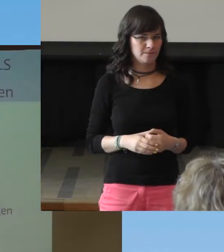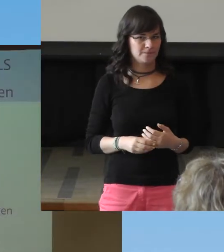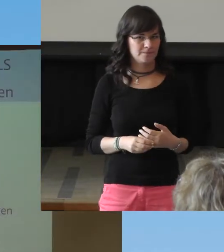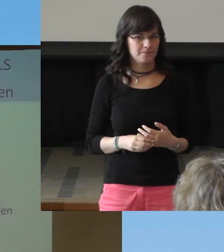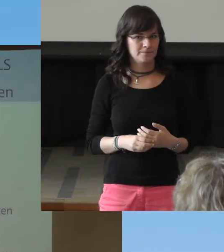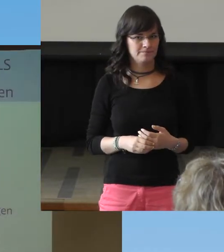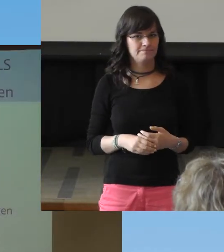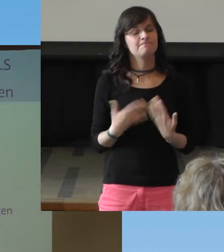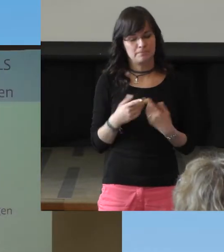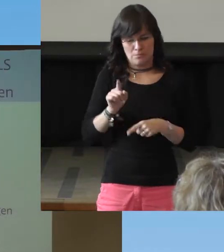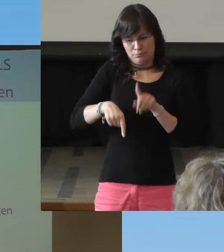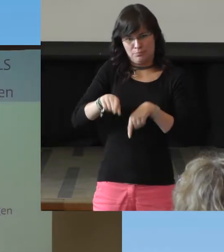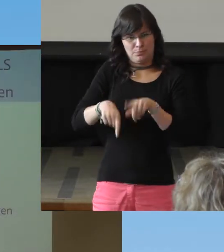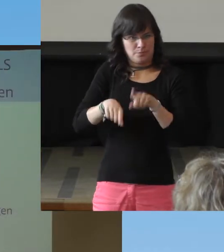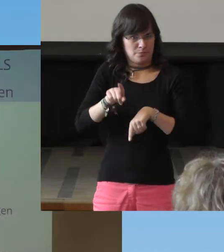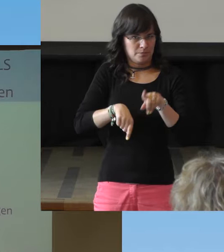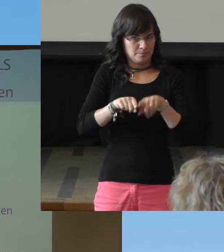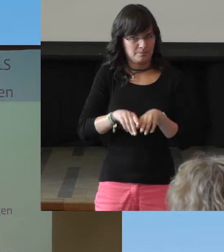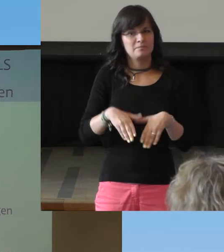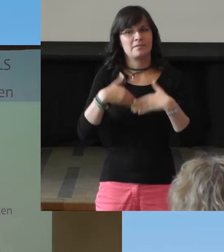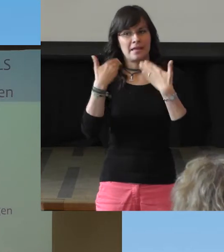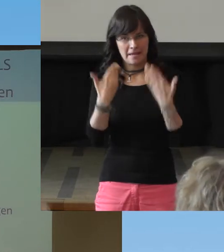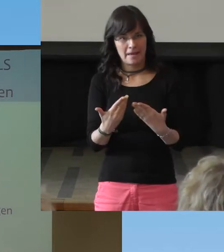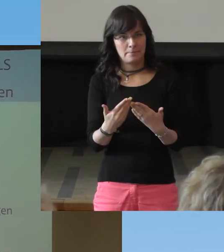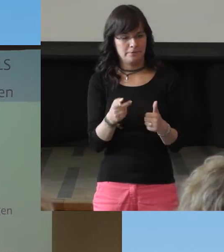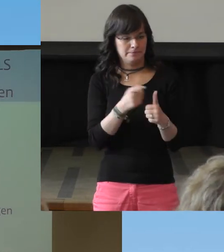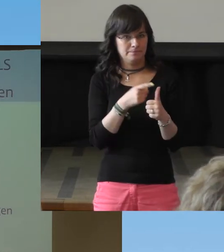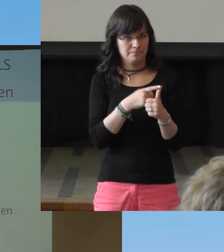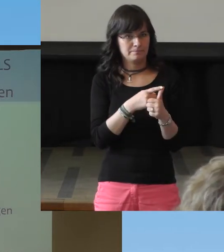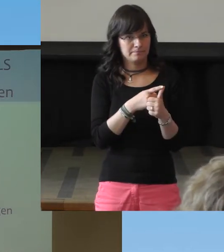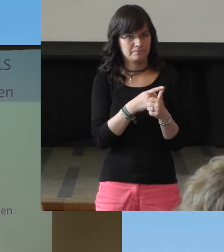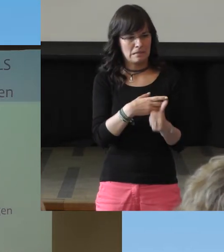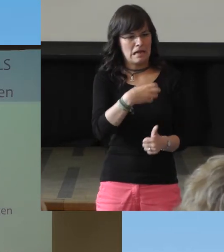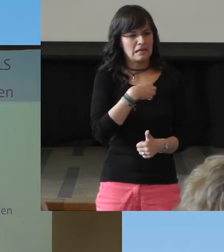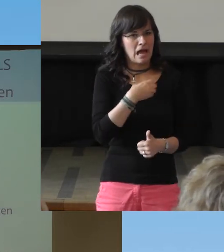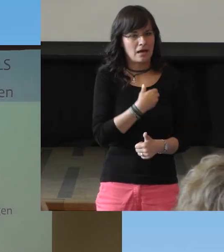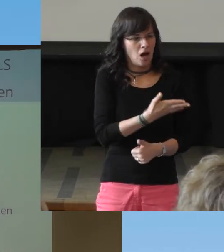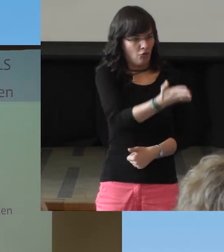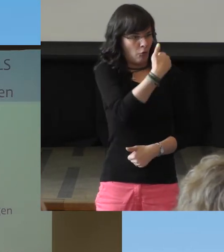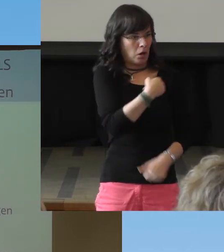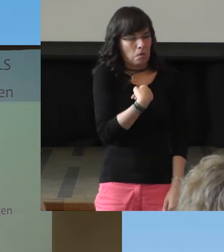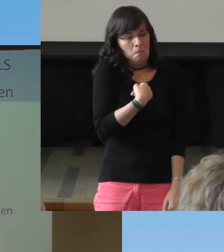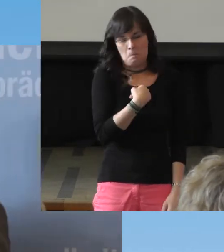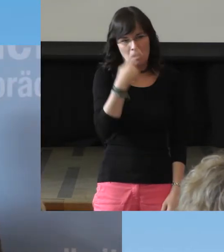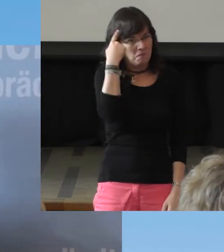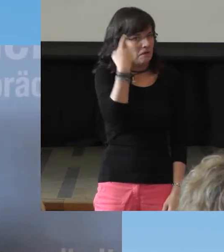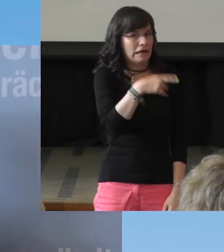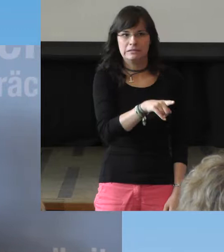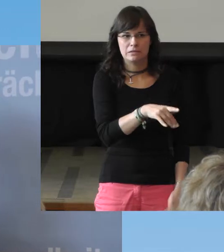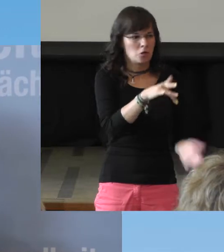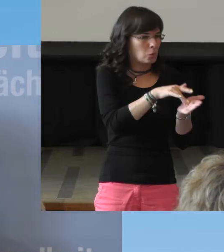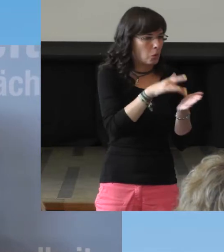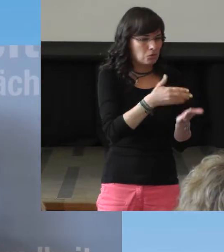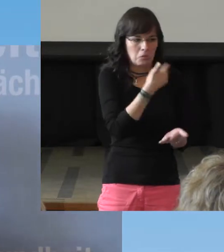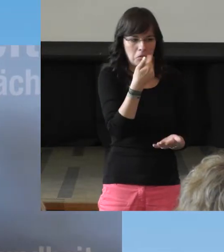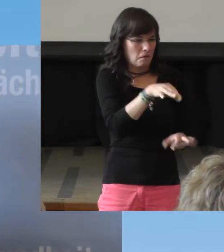Nun, Restless Legs gibt es einerseits als Erkrankung, als idiopathische Erkrankung, die also sozusagen ohne nennbaren Grund